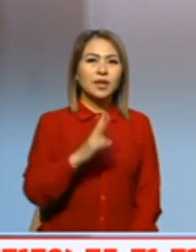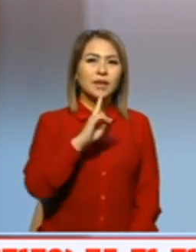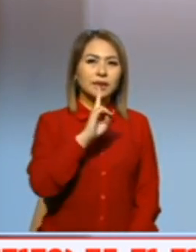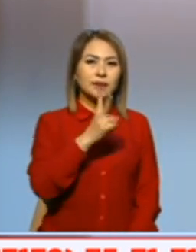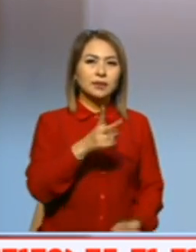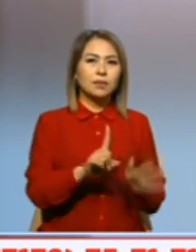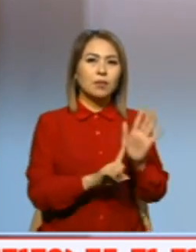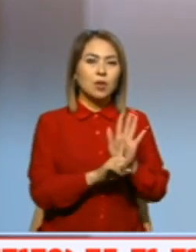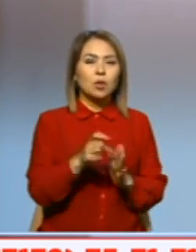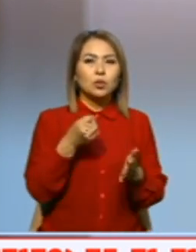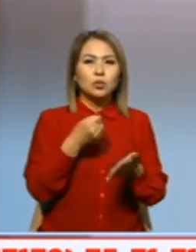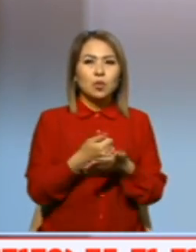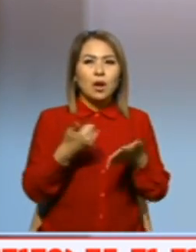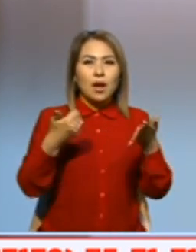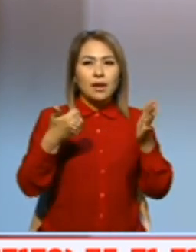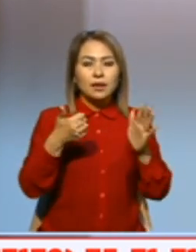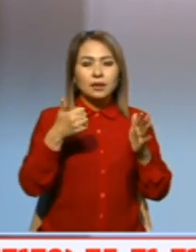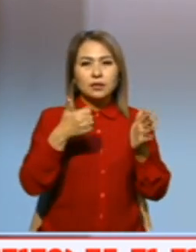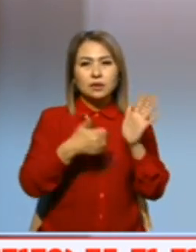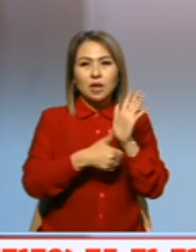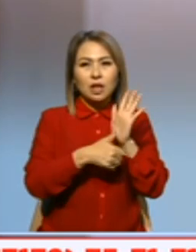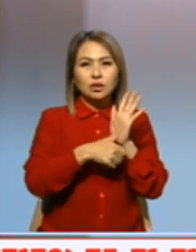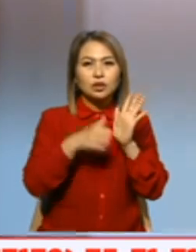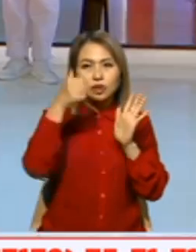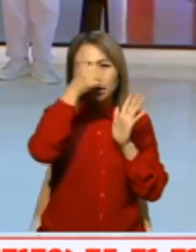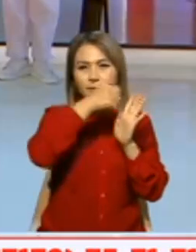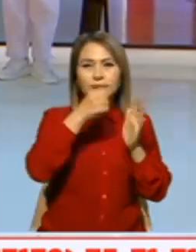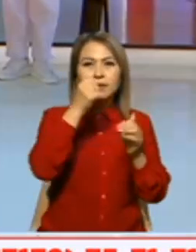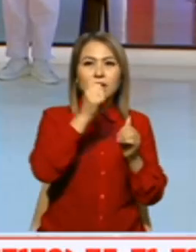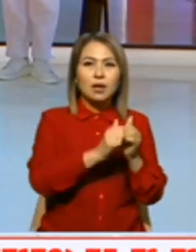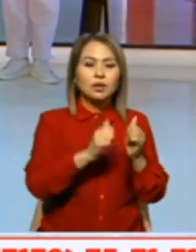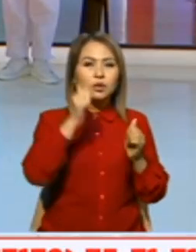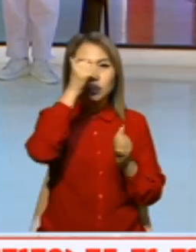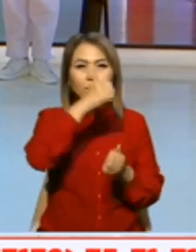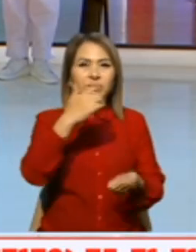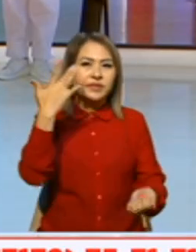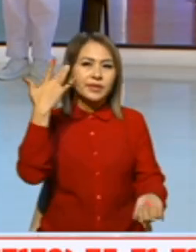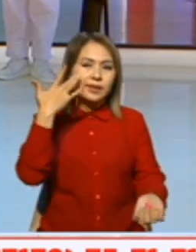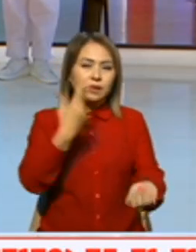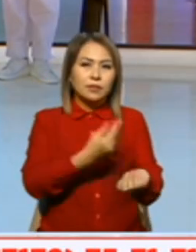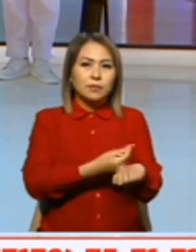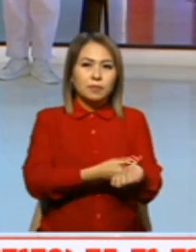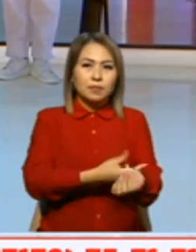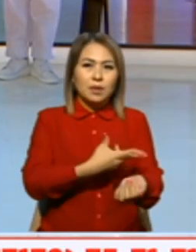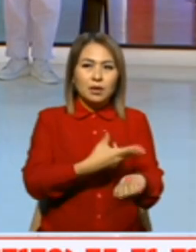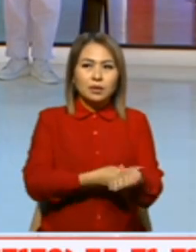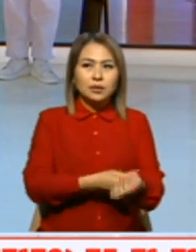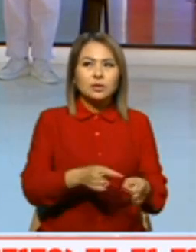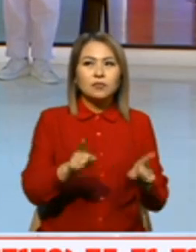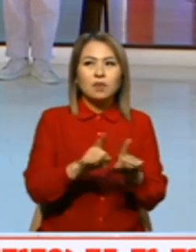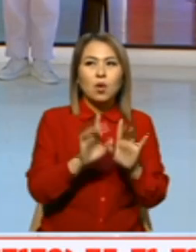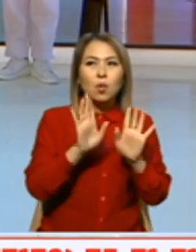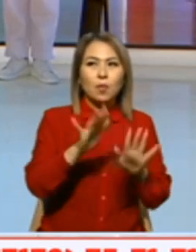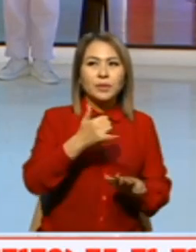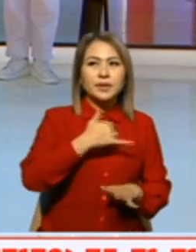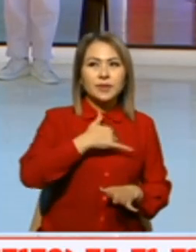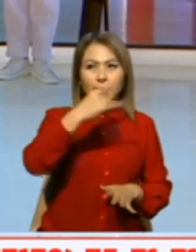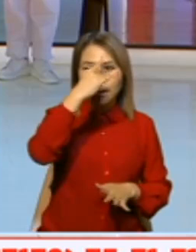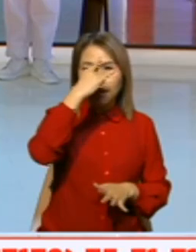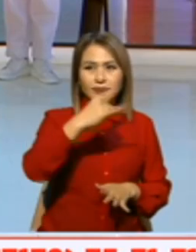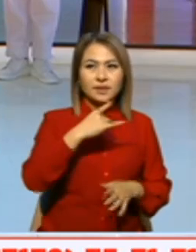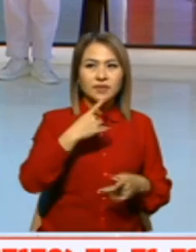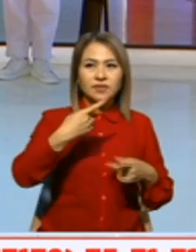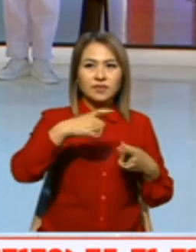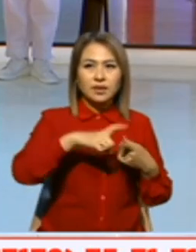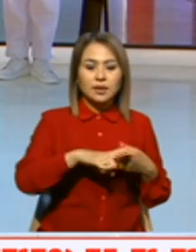бастап 6 жасқа дейін жыл сайын жасалынып отырылады. Екінші айта кететін жағдай, біздің Қазақстанда ғана жасалынатын, бізге ғана қатысын